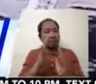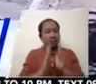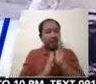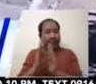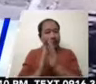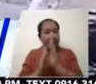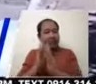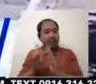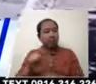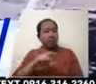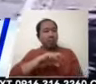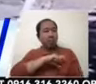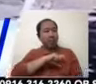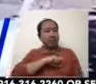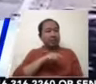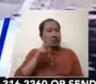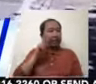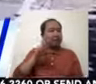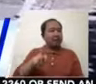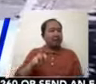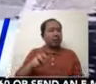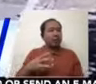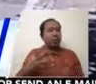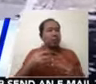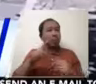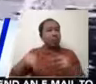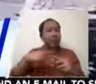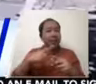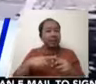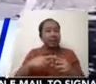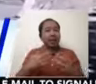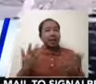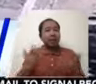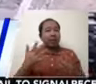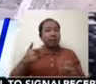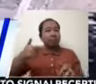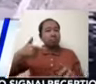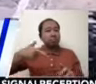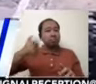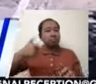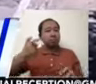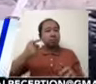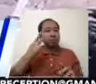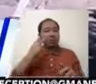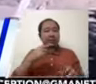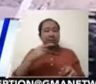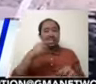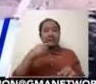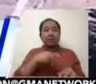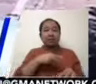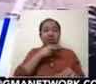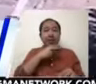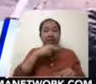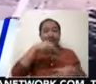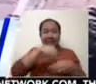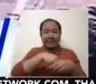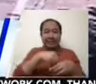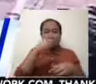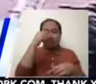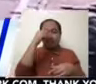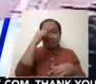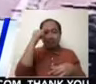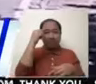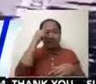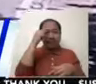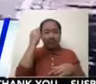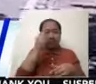kung kailan at saan umano pinaputukan ng suspect na lula ng itim na Mercedes-Benz ang 65-anyos na